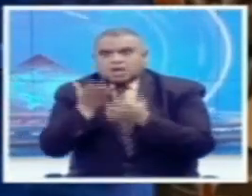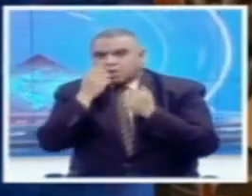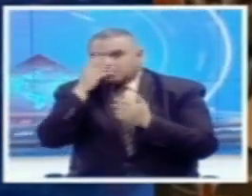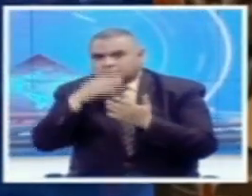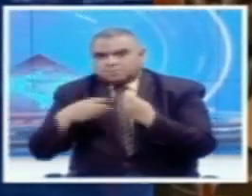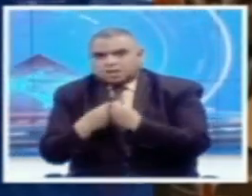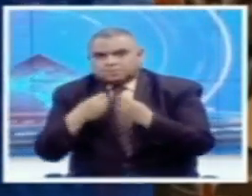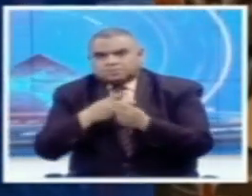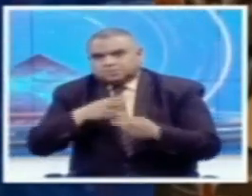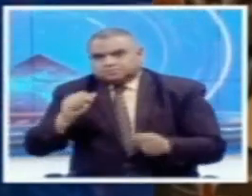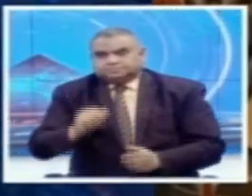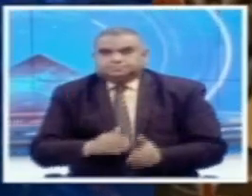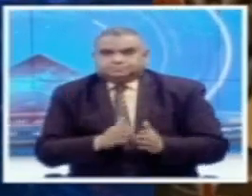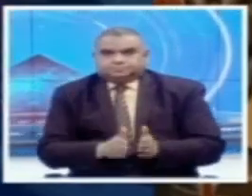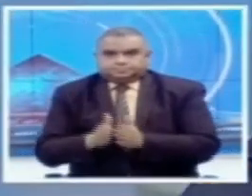المناخي.